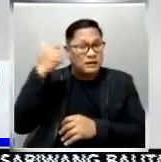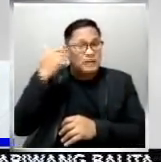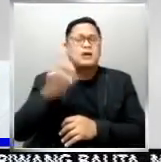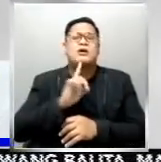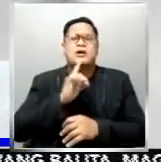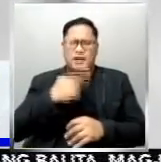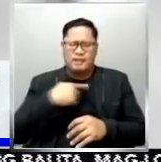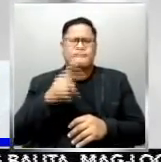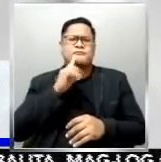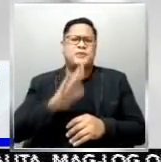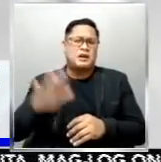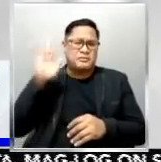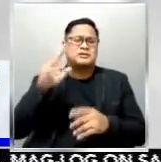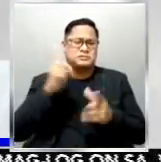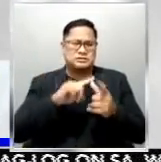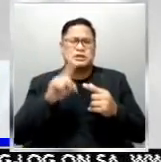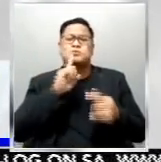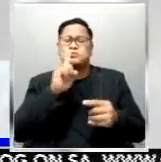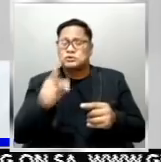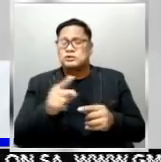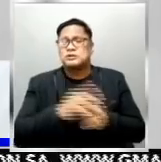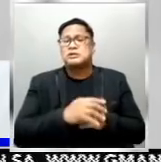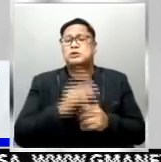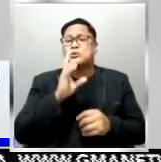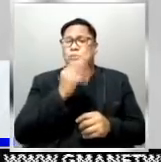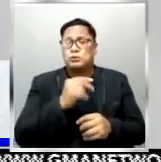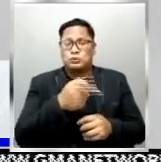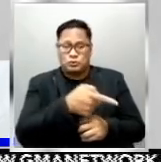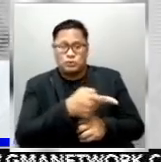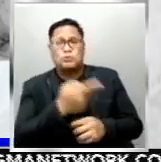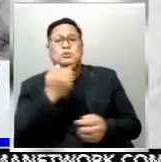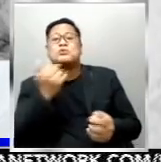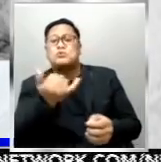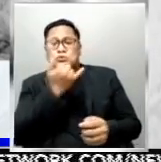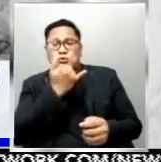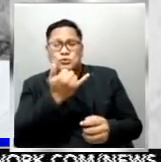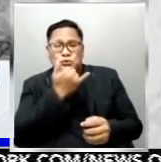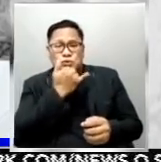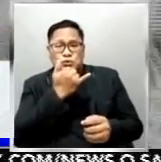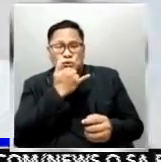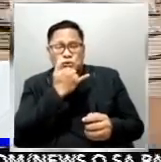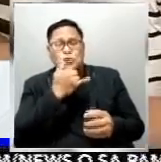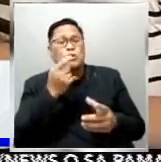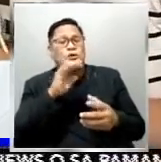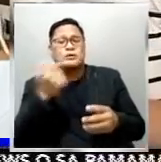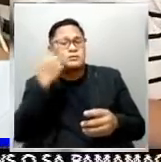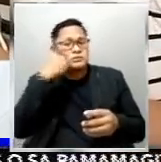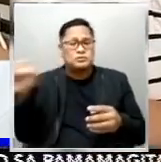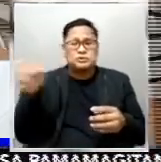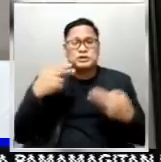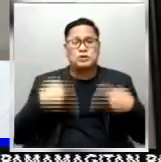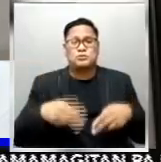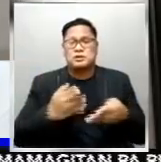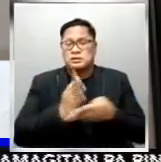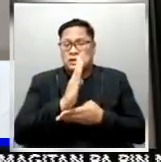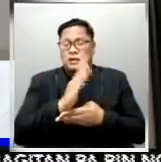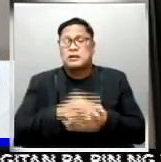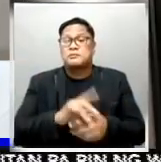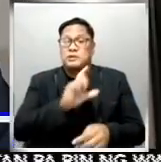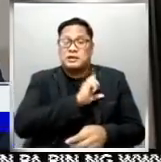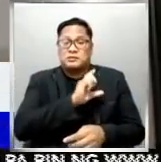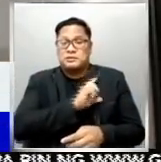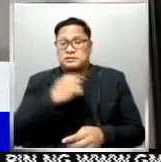at papanagutin ang mga alagad ng batas sakaling mapatunayang nagkaroon ng paglabag sa human rights. Sagot ng PNP. No comment